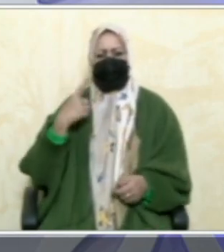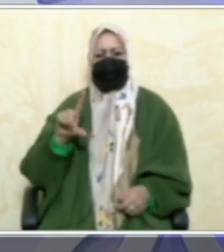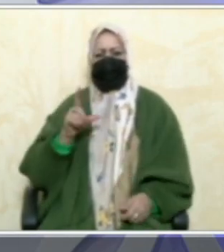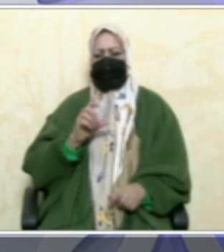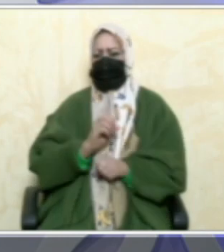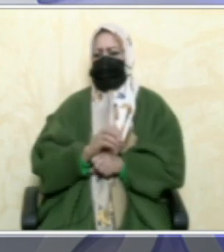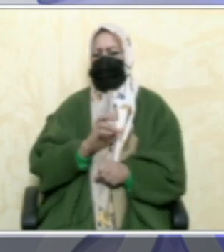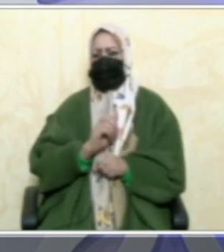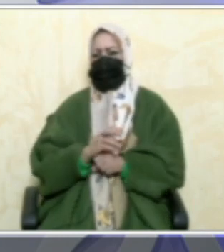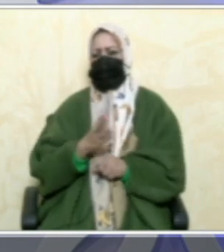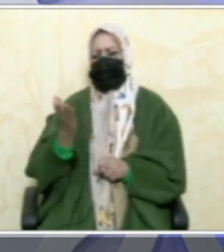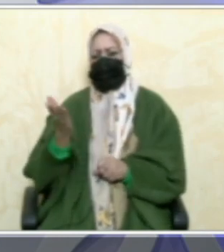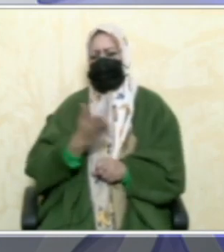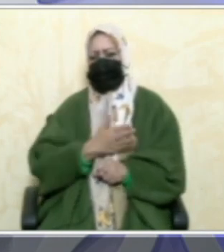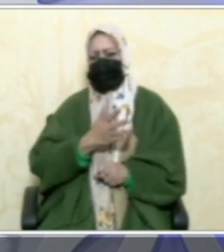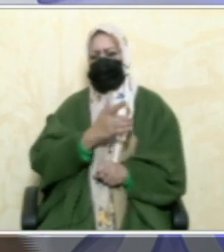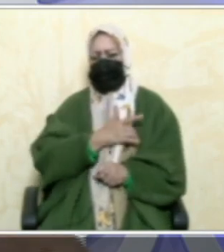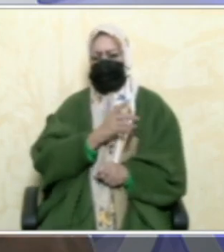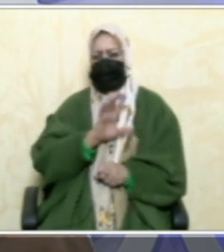فليكفر.